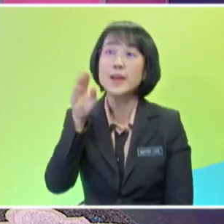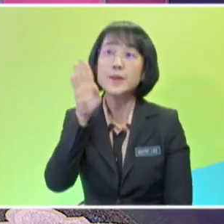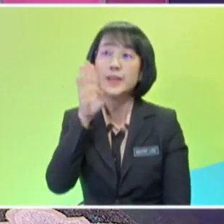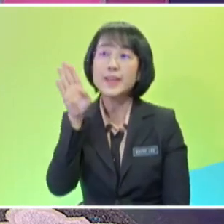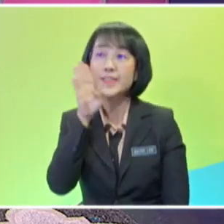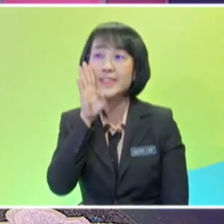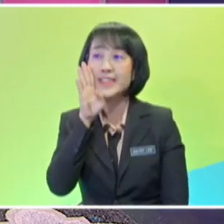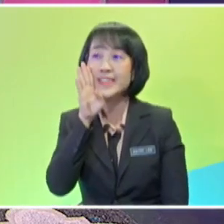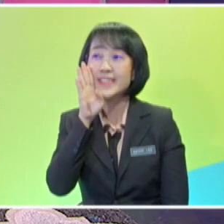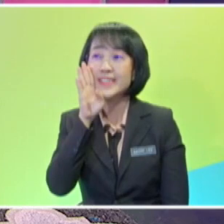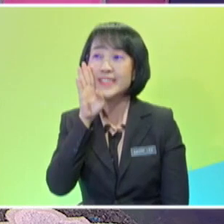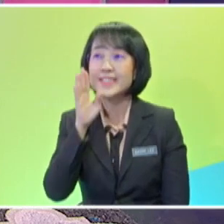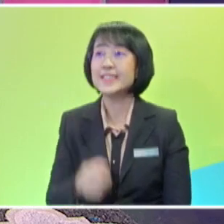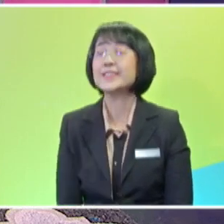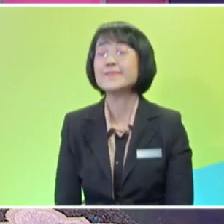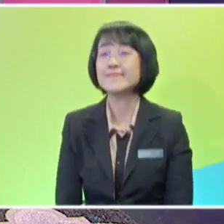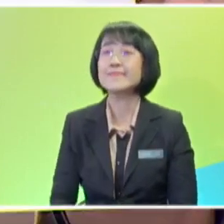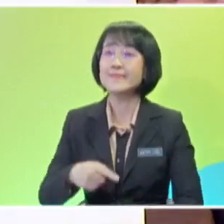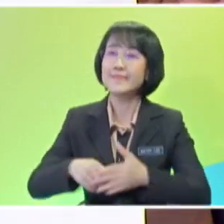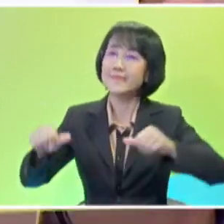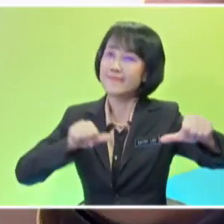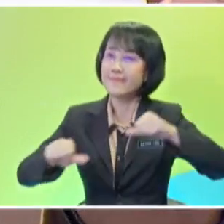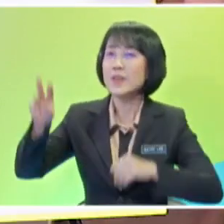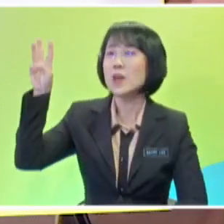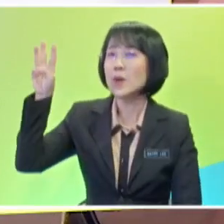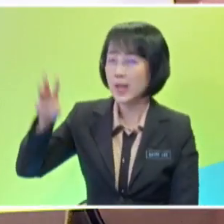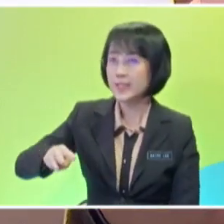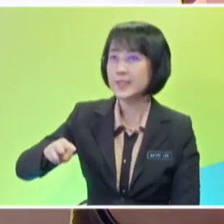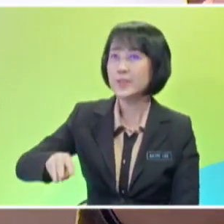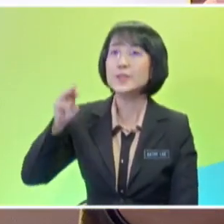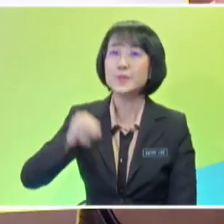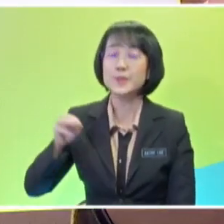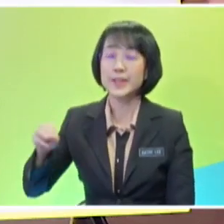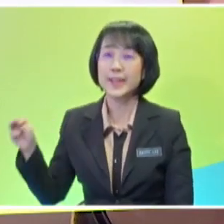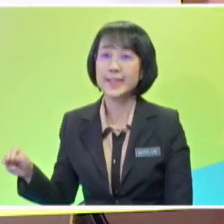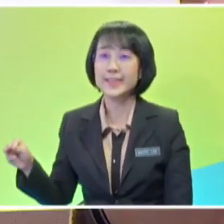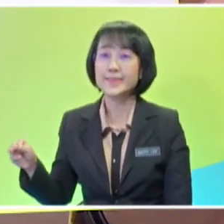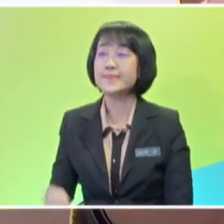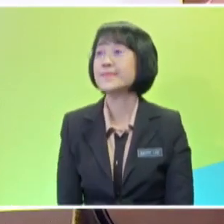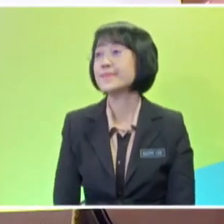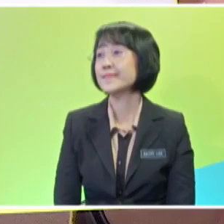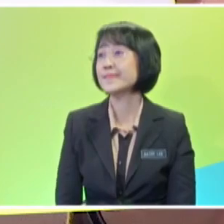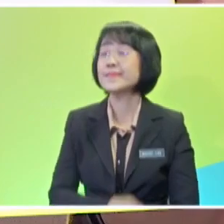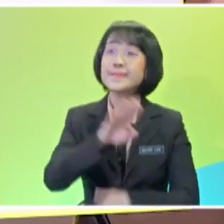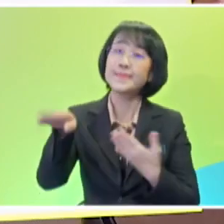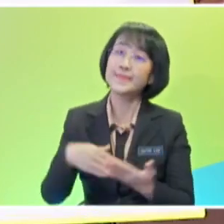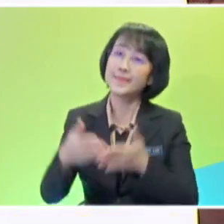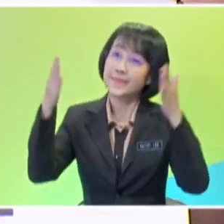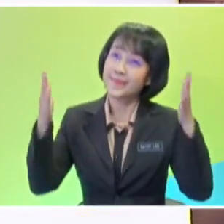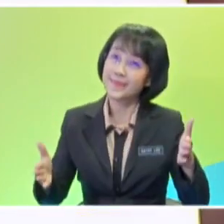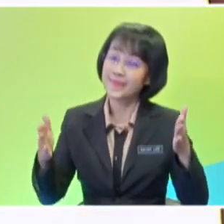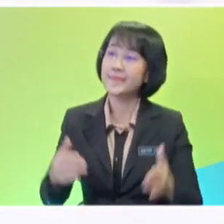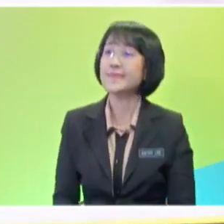ini juga adalah Activity yang wajib untuk murid-murid dan semua orang sebab